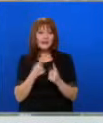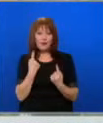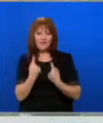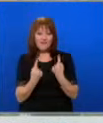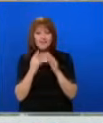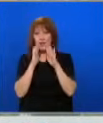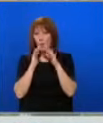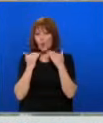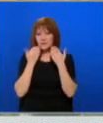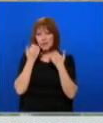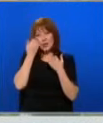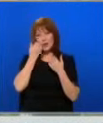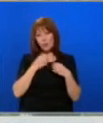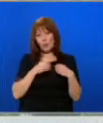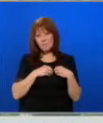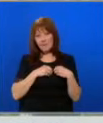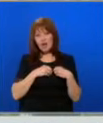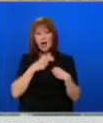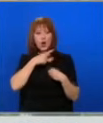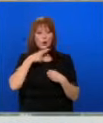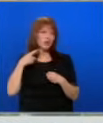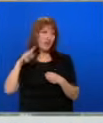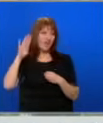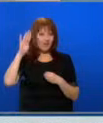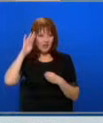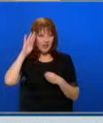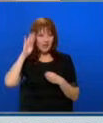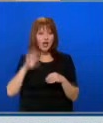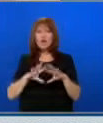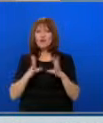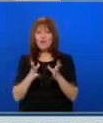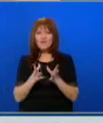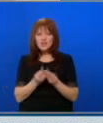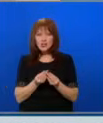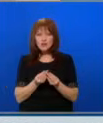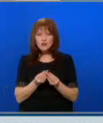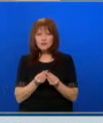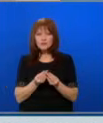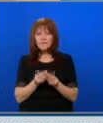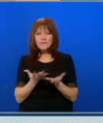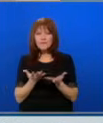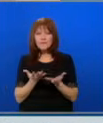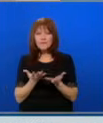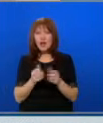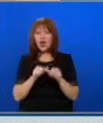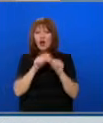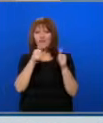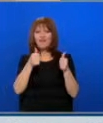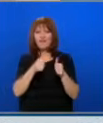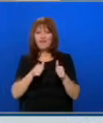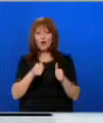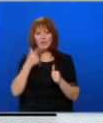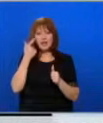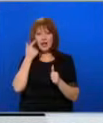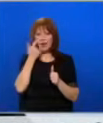усмихнат, добродушен руски войник. Но всичко останало, носната коса, формата на